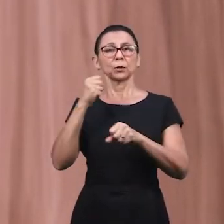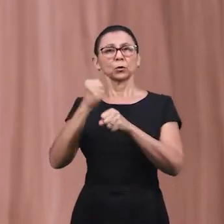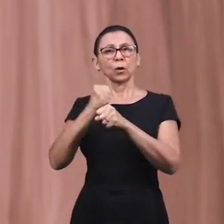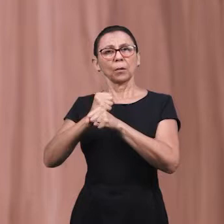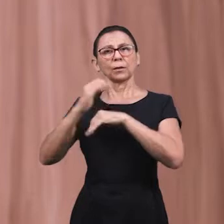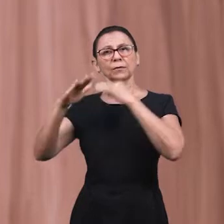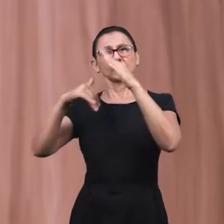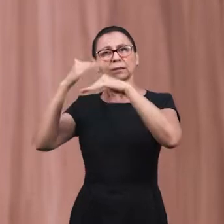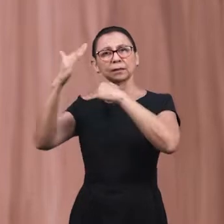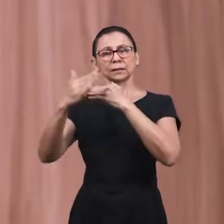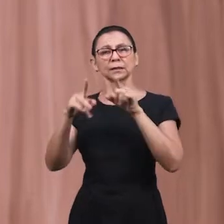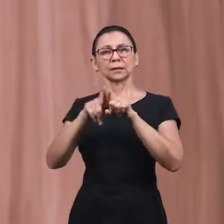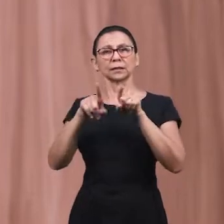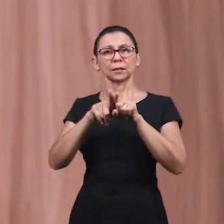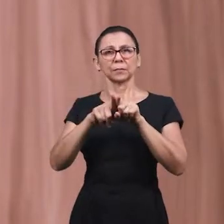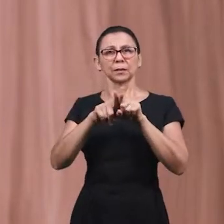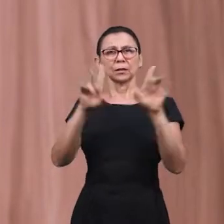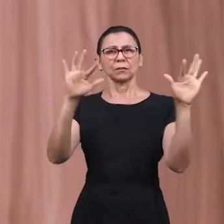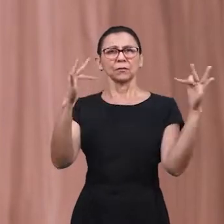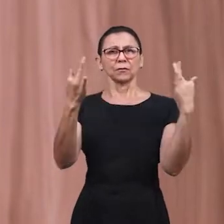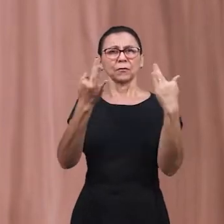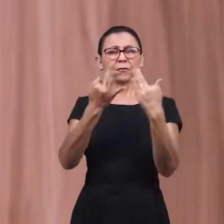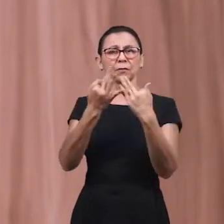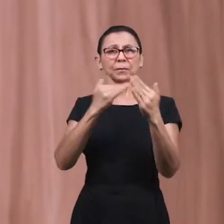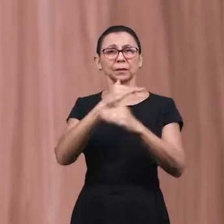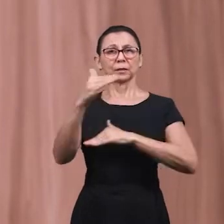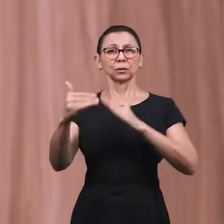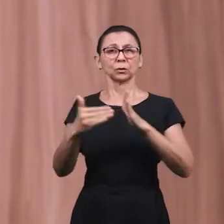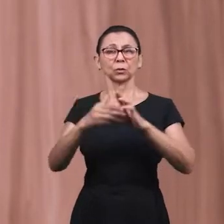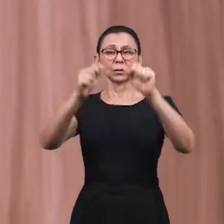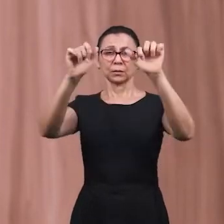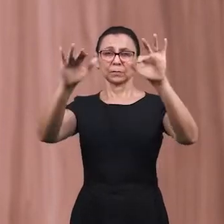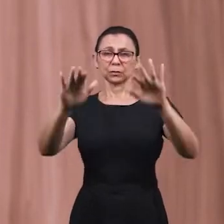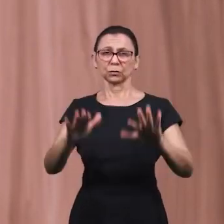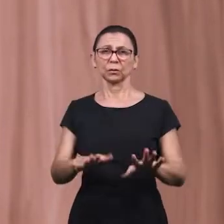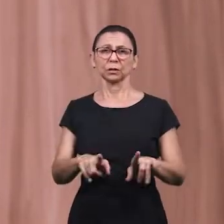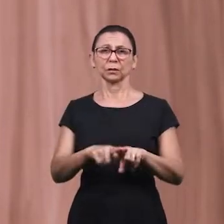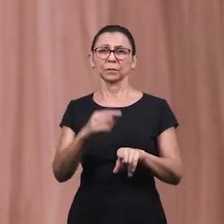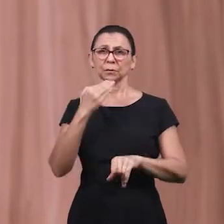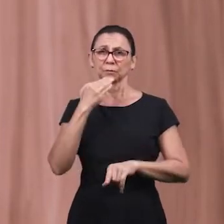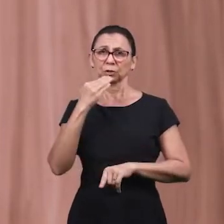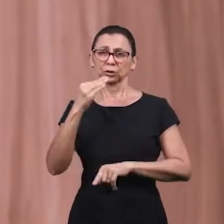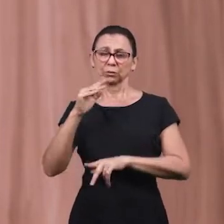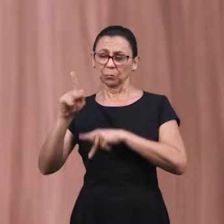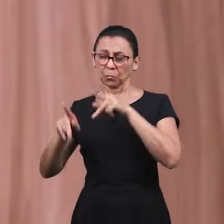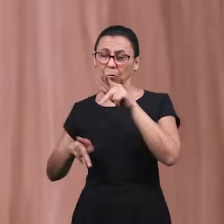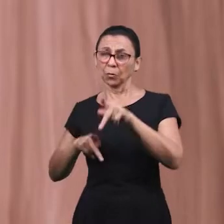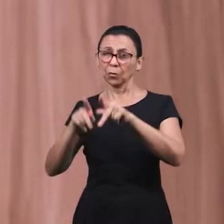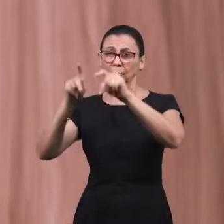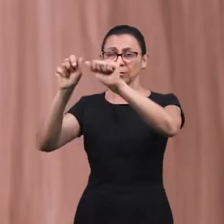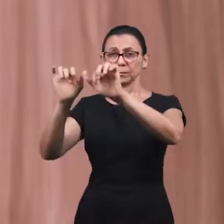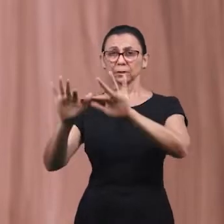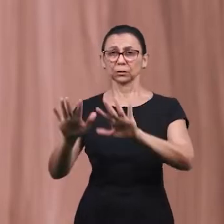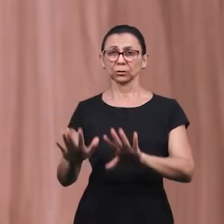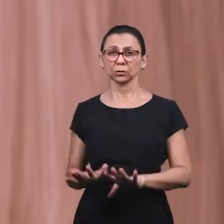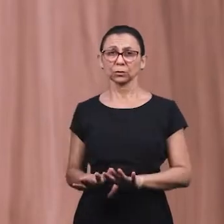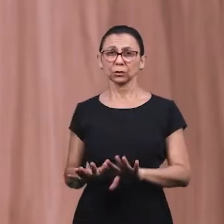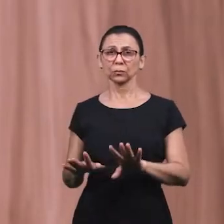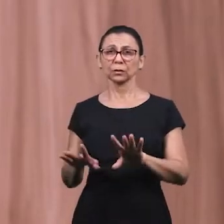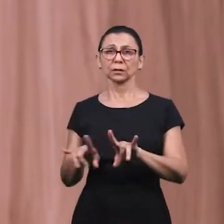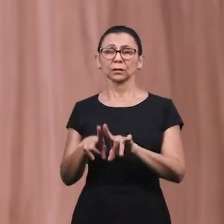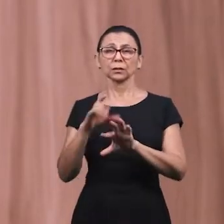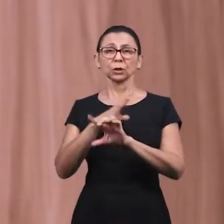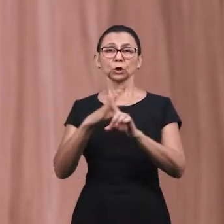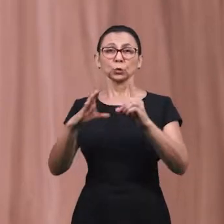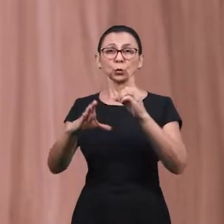процветала, и чтобы семьи получили благословение. Мы просим, благослови народ Твой, и чтобы Ты